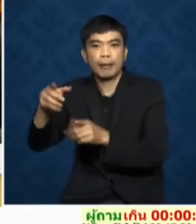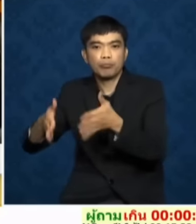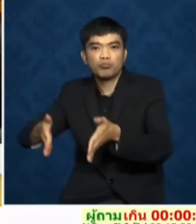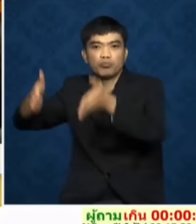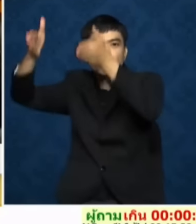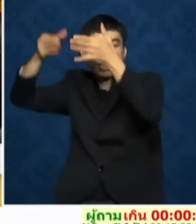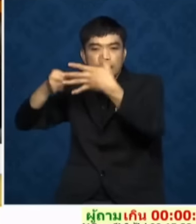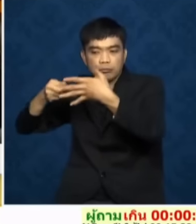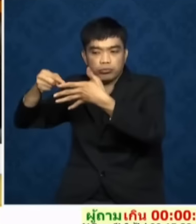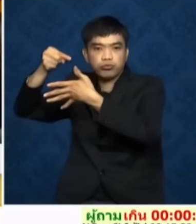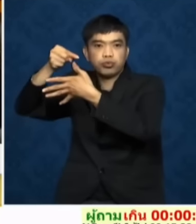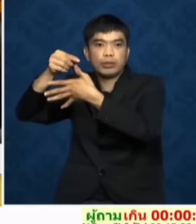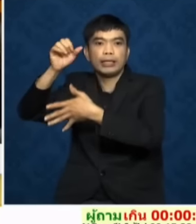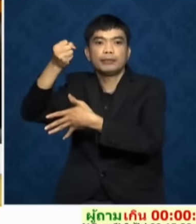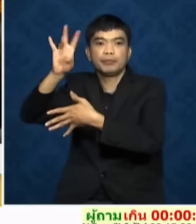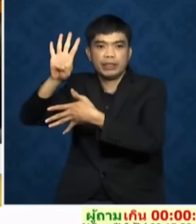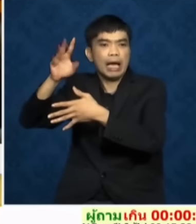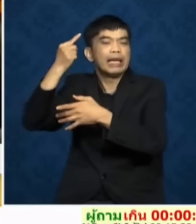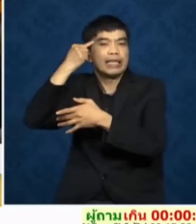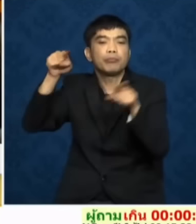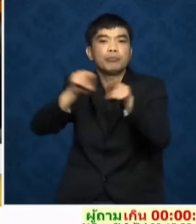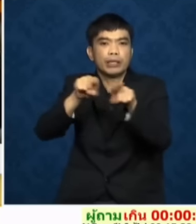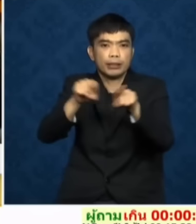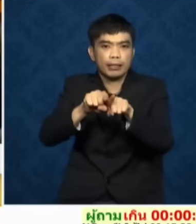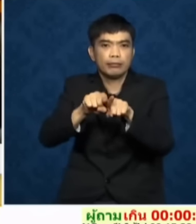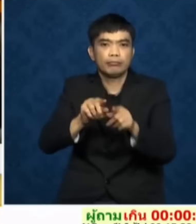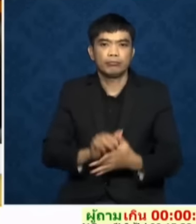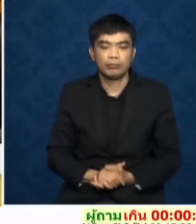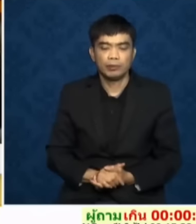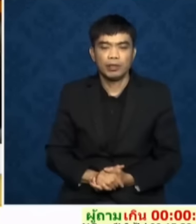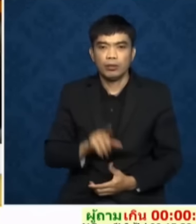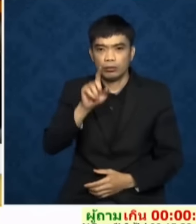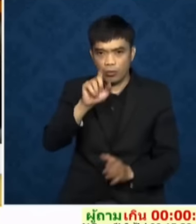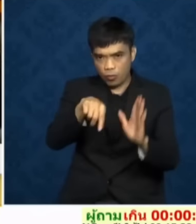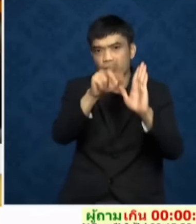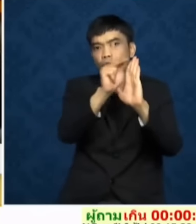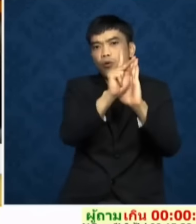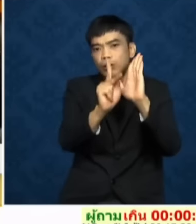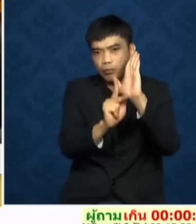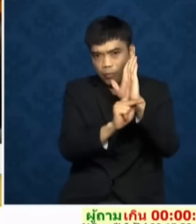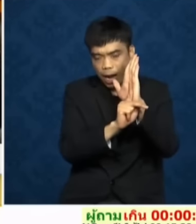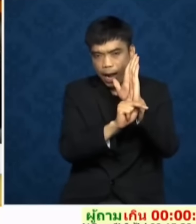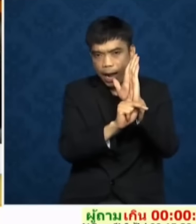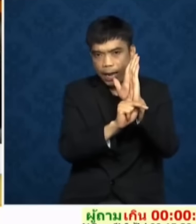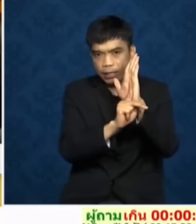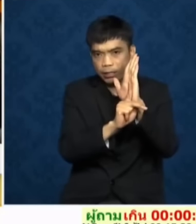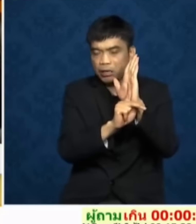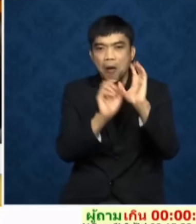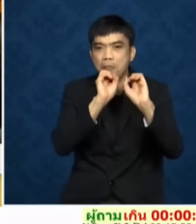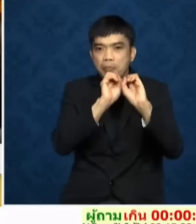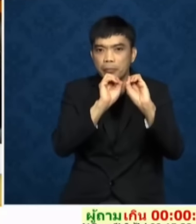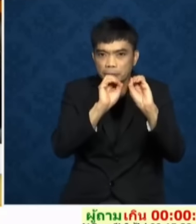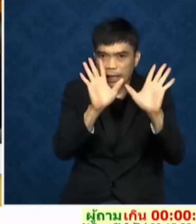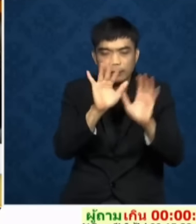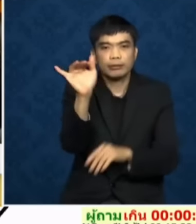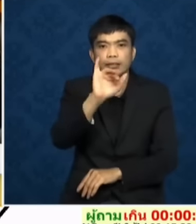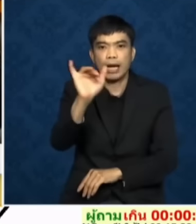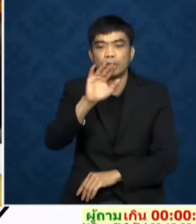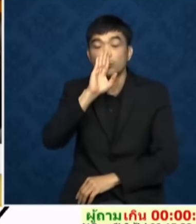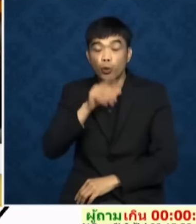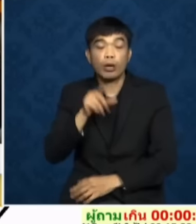ไม่ได้ทำความเข้าใจในรายละเอียดของกฎหมายที่ออกมาเรื่องนี้ให้ชัดเจนถ้าเข้าใจแล้วเนี่ยท่านจะไม่รู้สึกเป็น